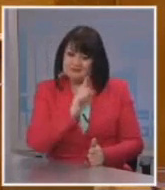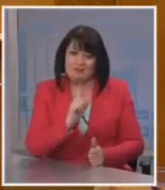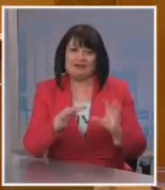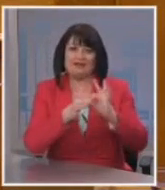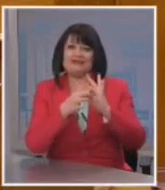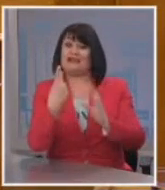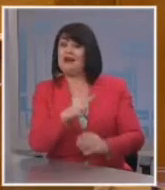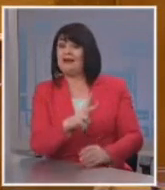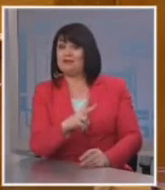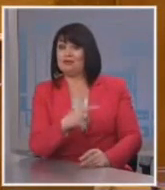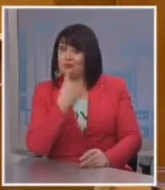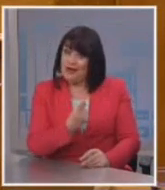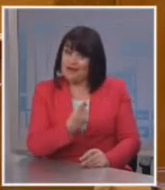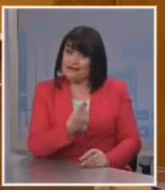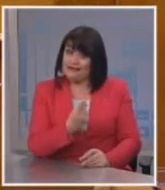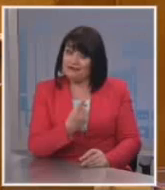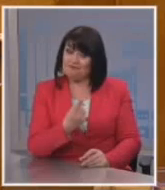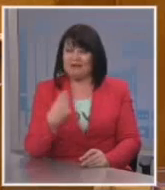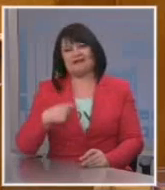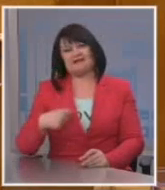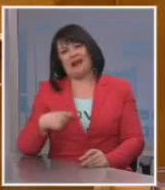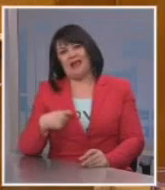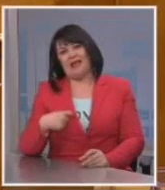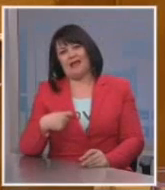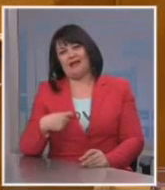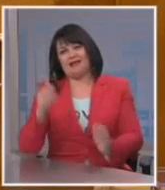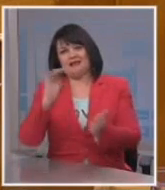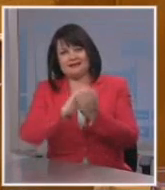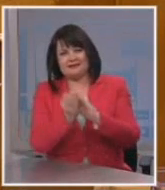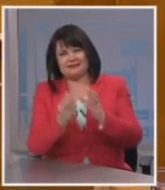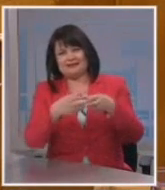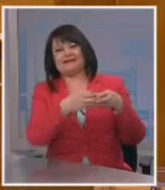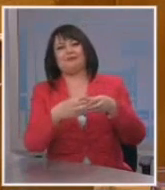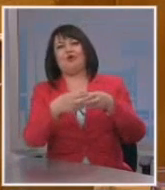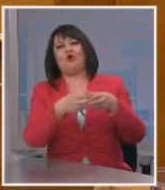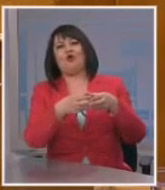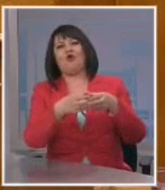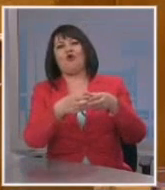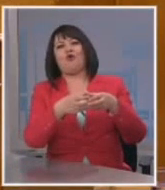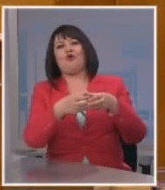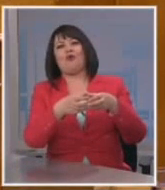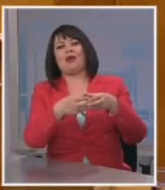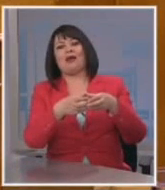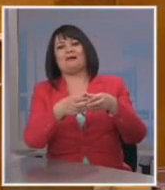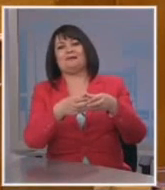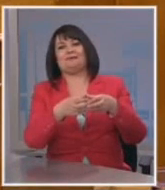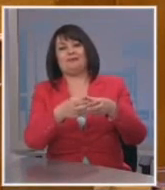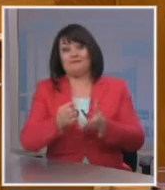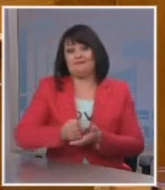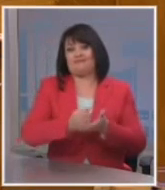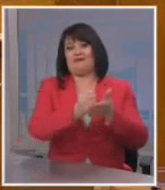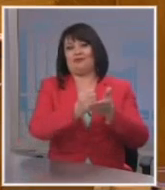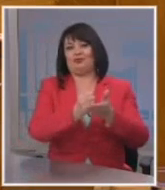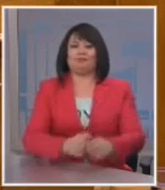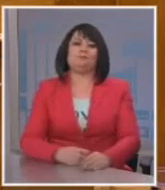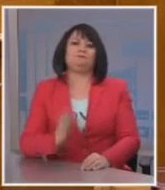τους και τα στελέχη μιας συμμορίας που στήριξε τη μεταπολίτευση μέχρι σήμερα. Άκουσα